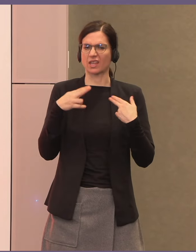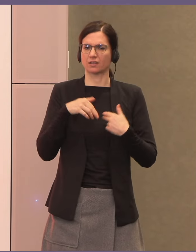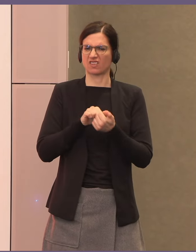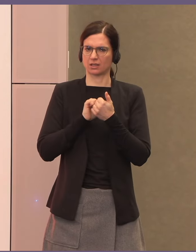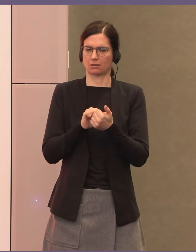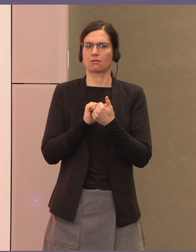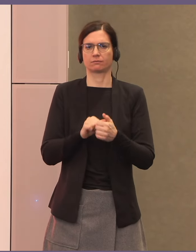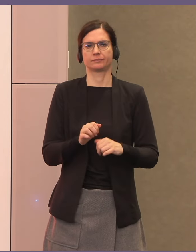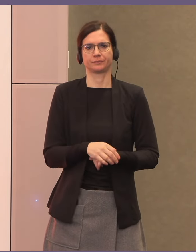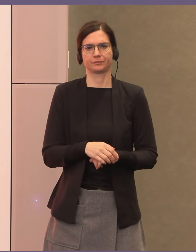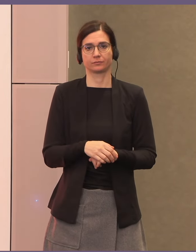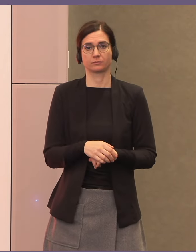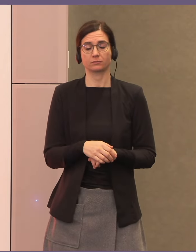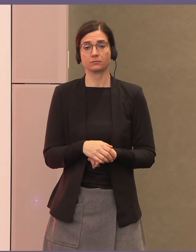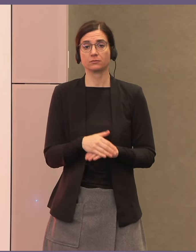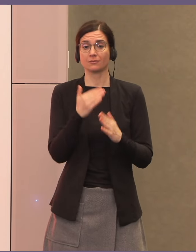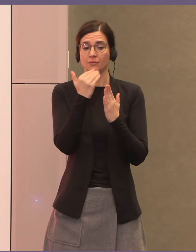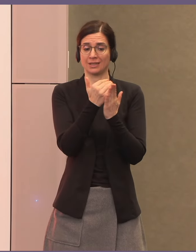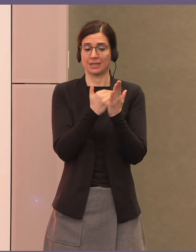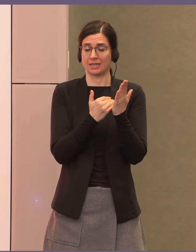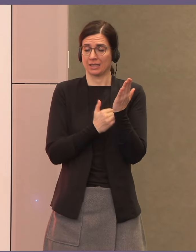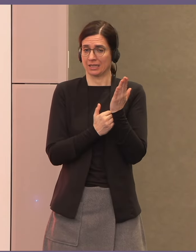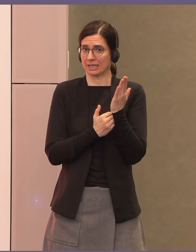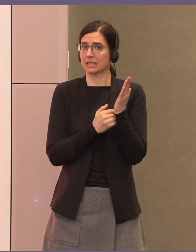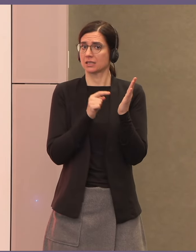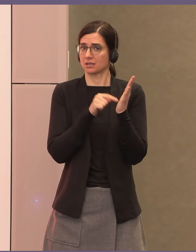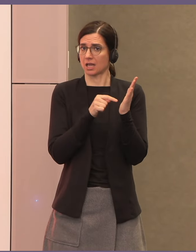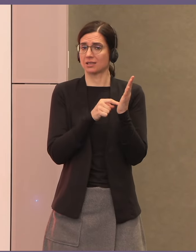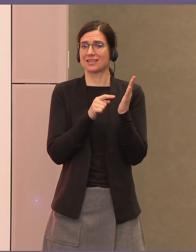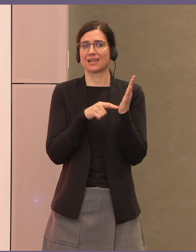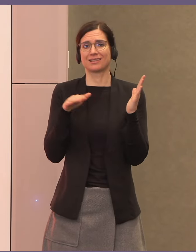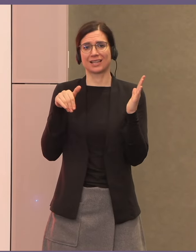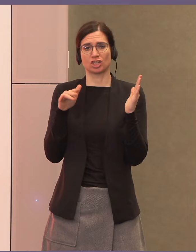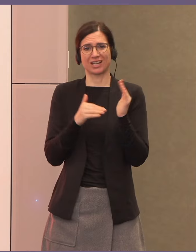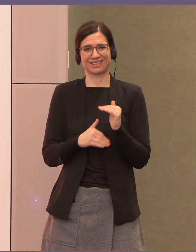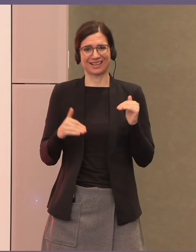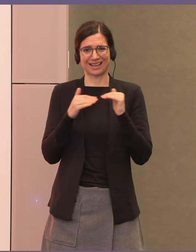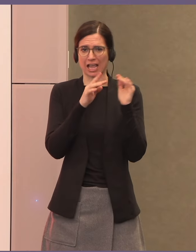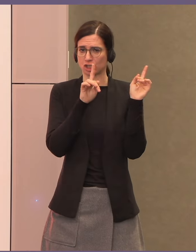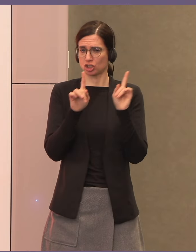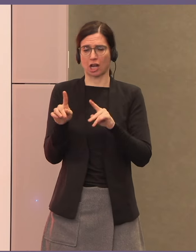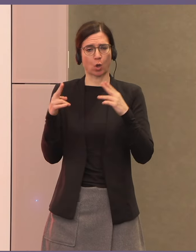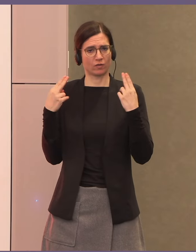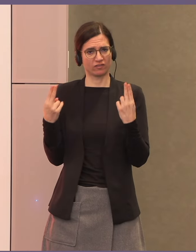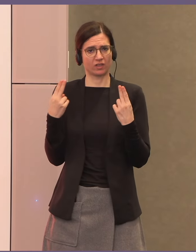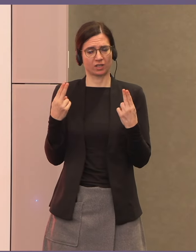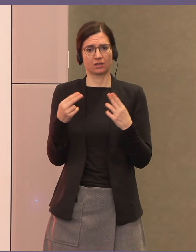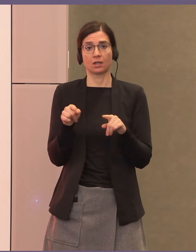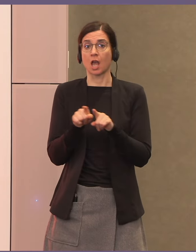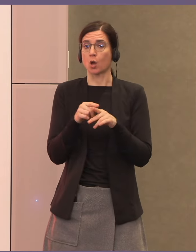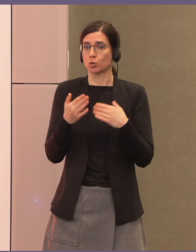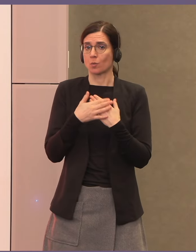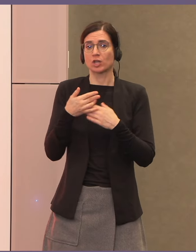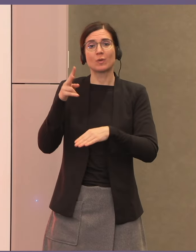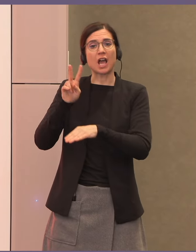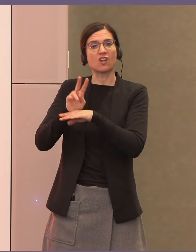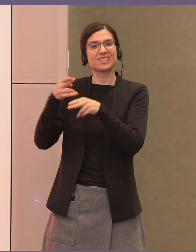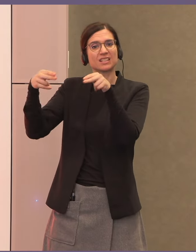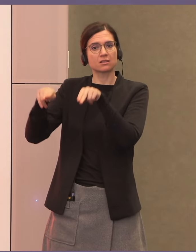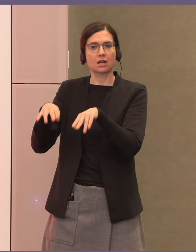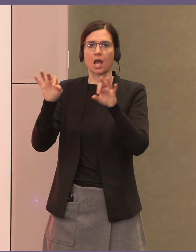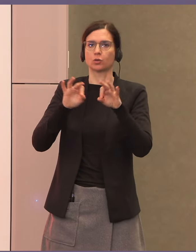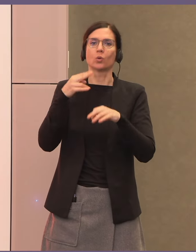Ein langer Gesetzeszyklus über Geschlechtergleichstellung, auch in Aufsichtsräten und